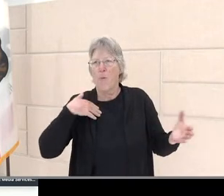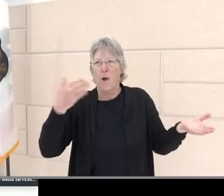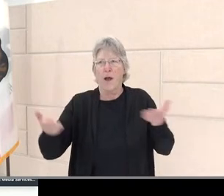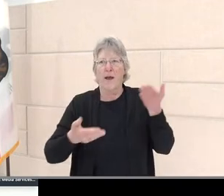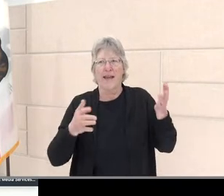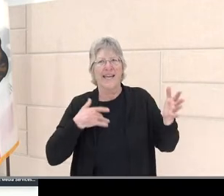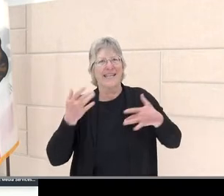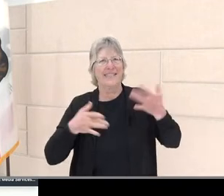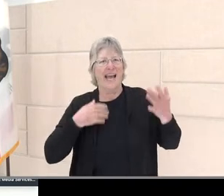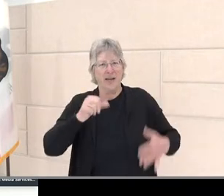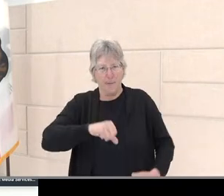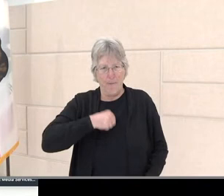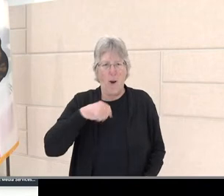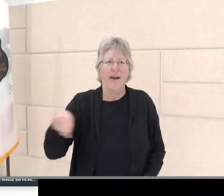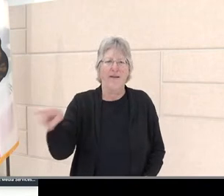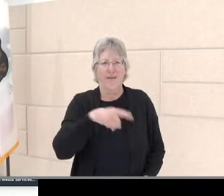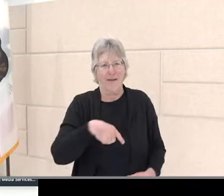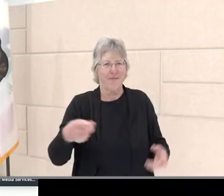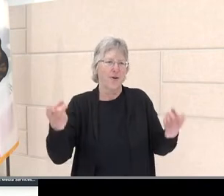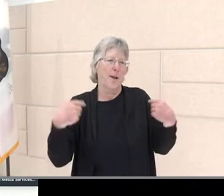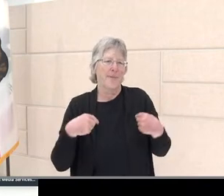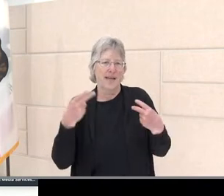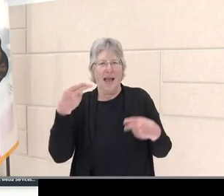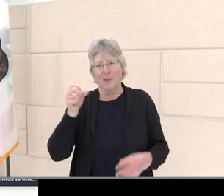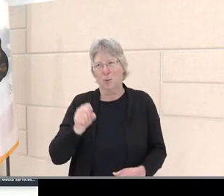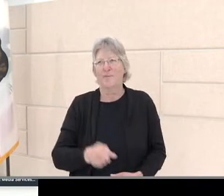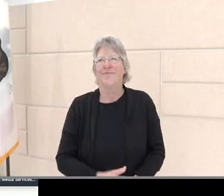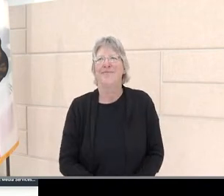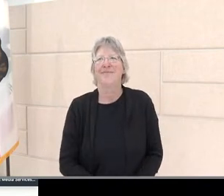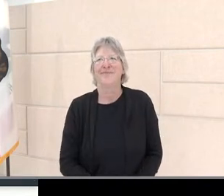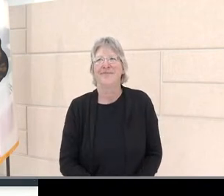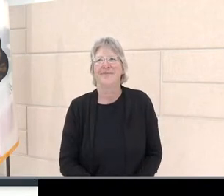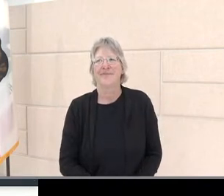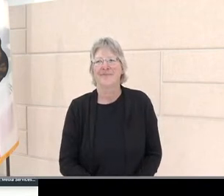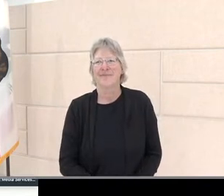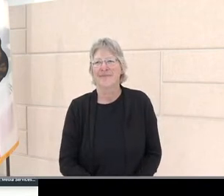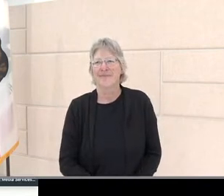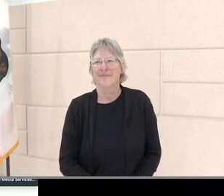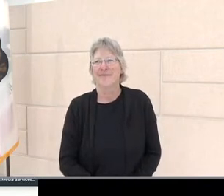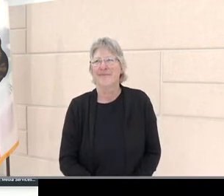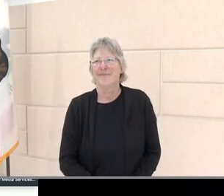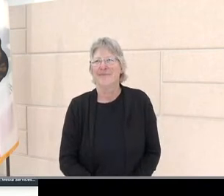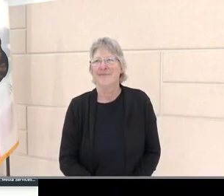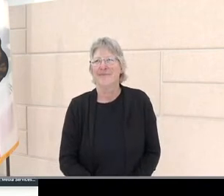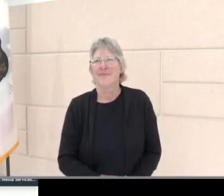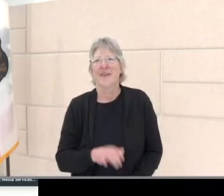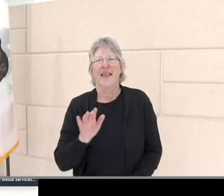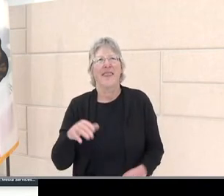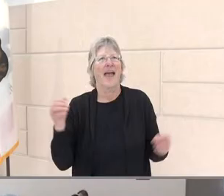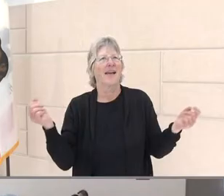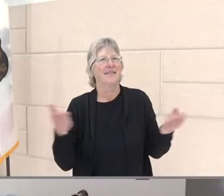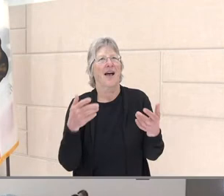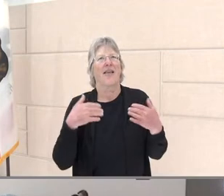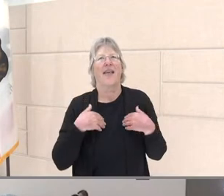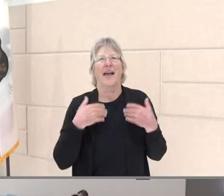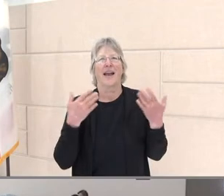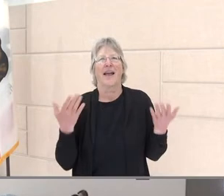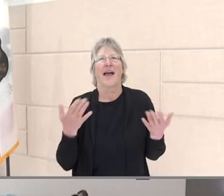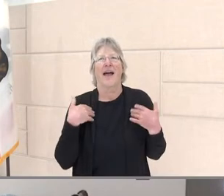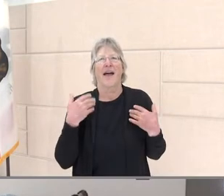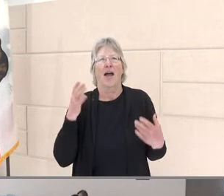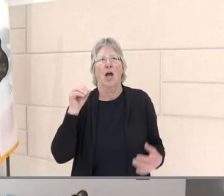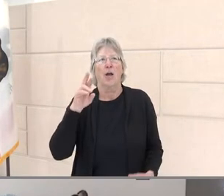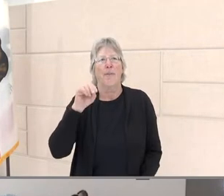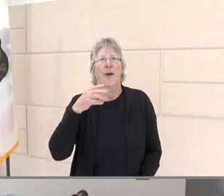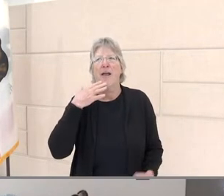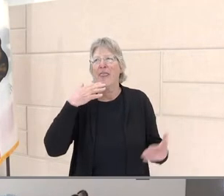ស្សដោយមូលហេតុថាយើងមានការអរសប្បាយដែលពួកគេប្រឹងប្រែងរៀនមកទល់តាំងពីដើមទីរហូតមកទល់ពេលឥឡូវនេះហើយគឺ